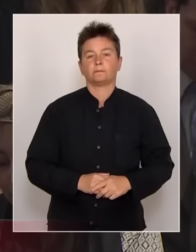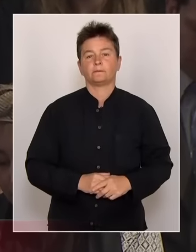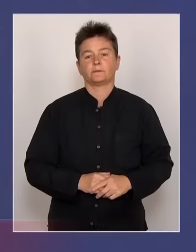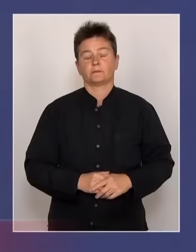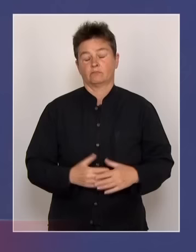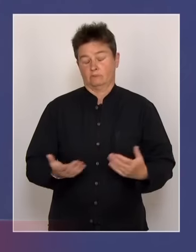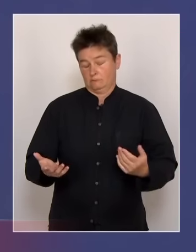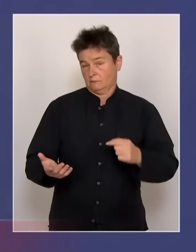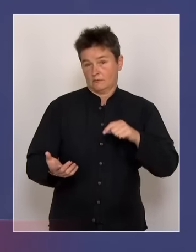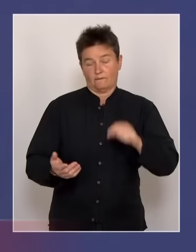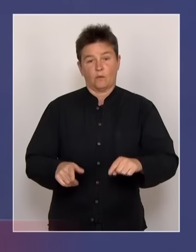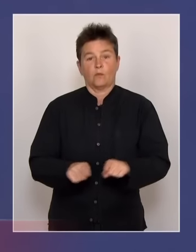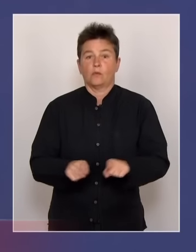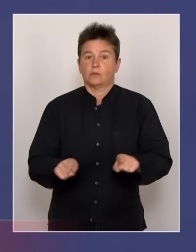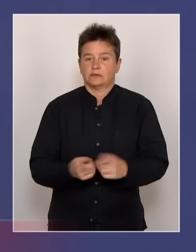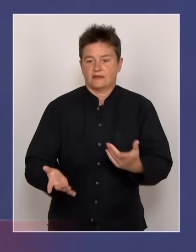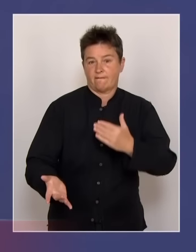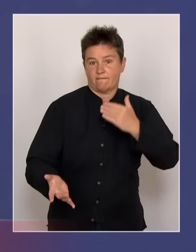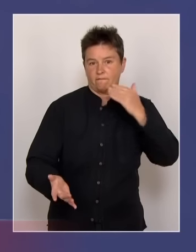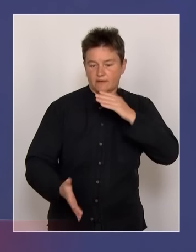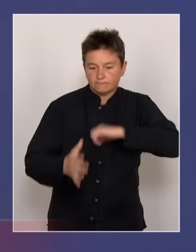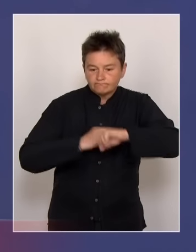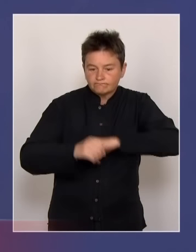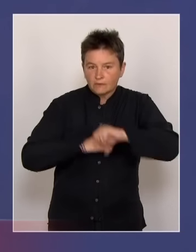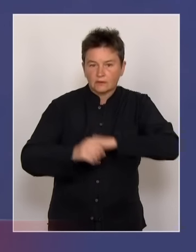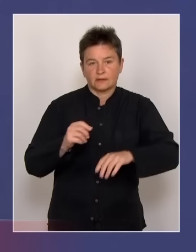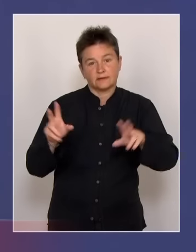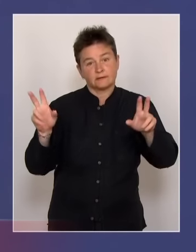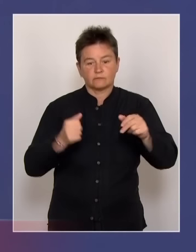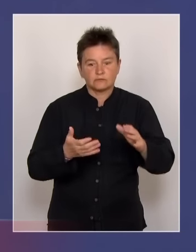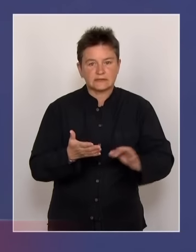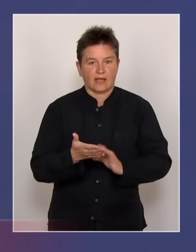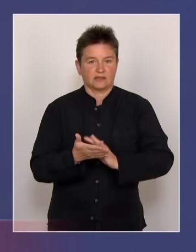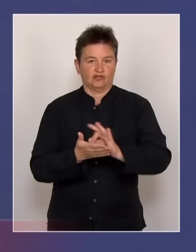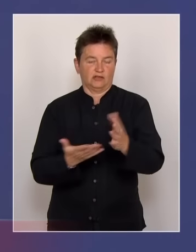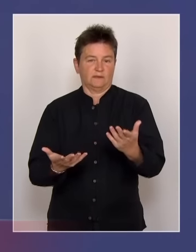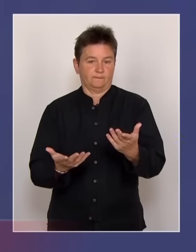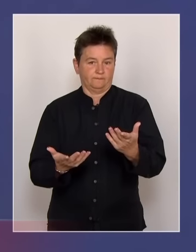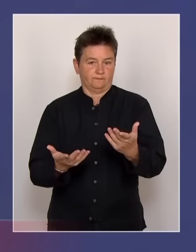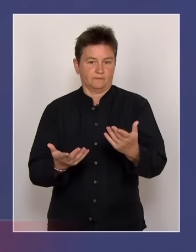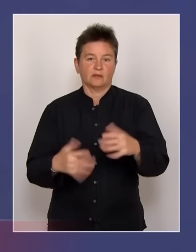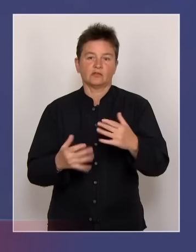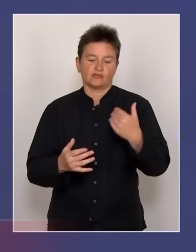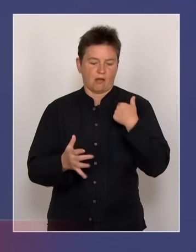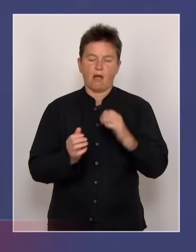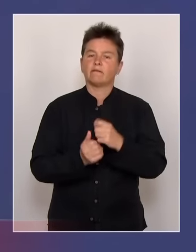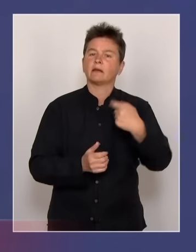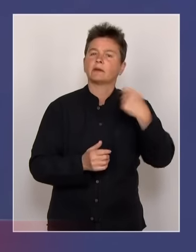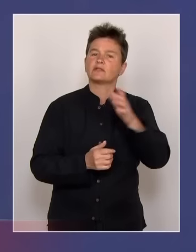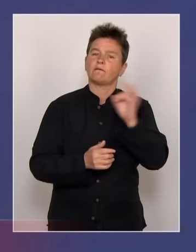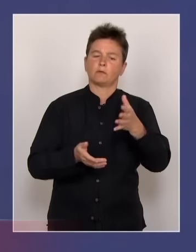Il nous faut aussi nous presser dans la mise en oeuvre de la boussole stratégique que nous avons conclue sous présidence française